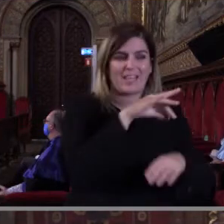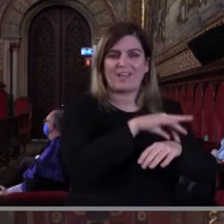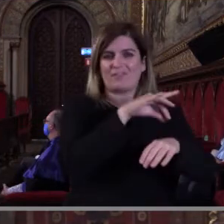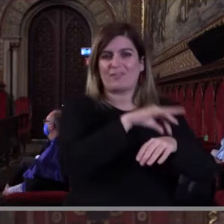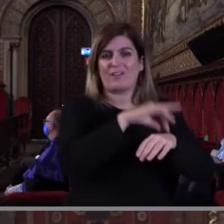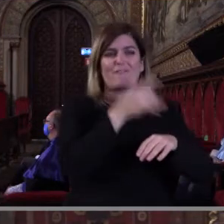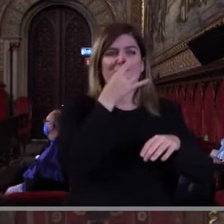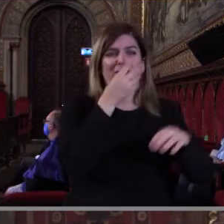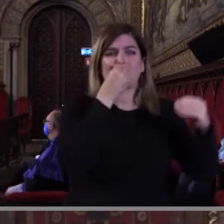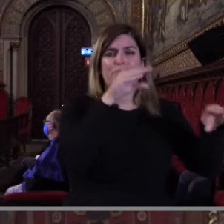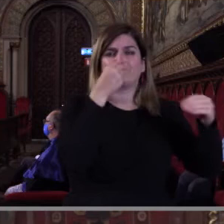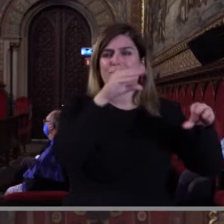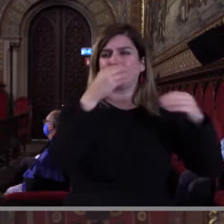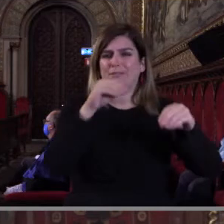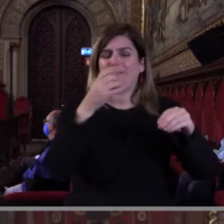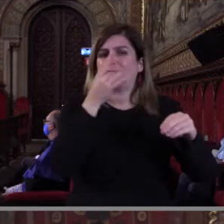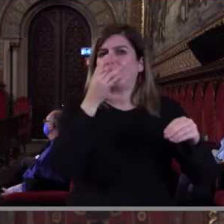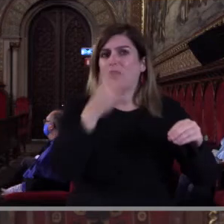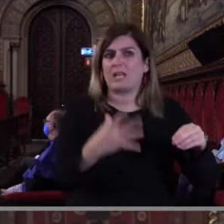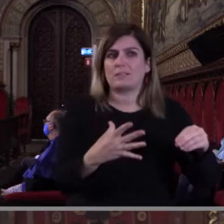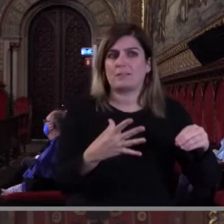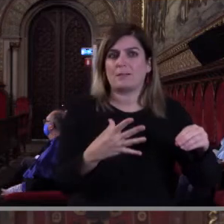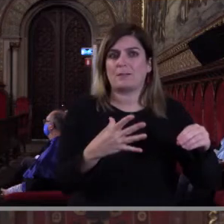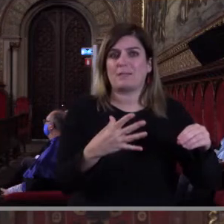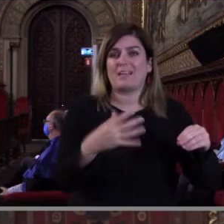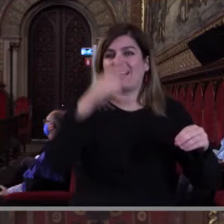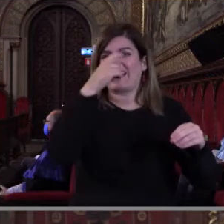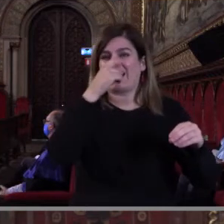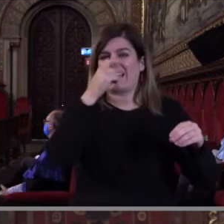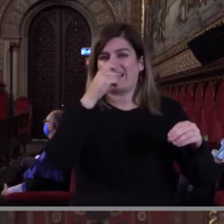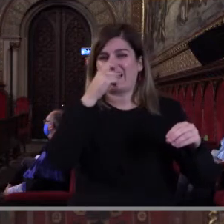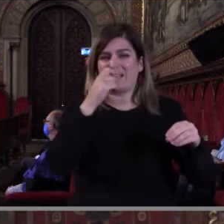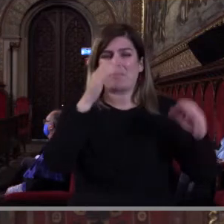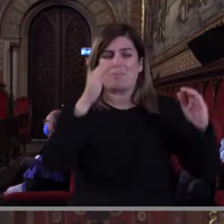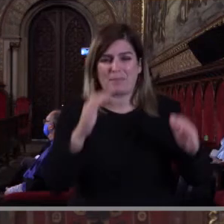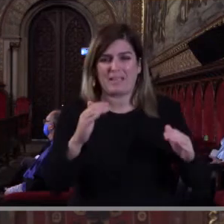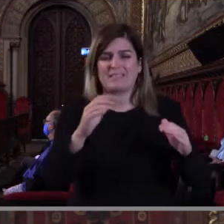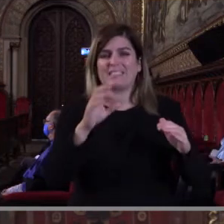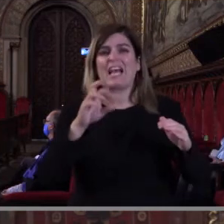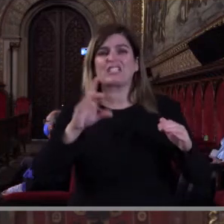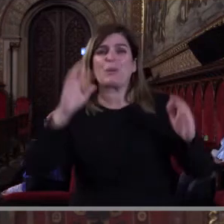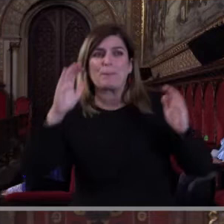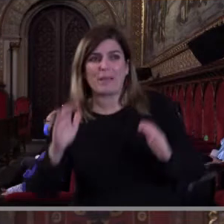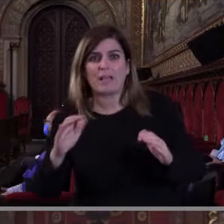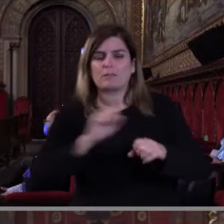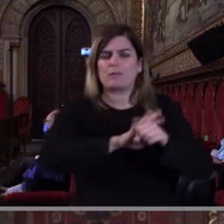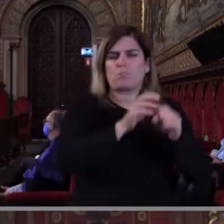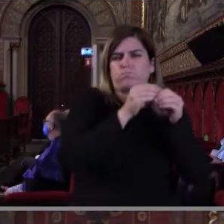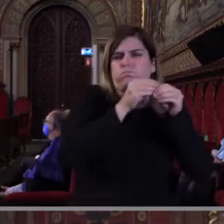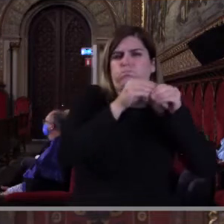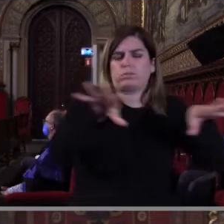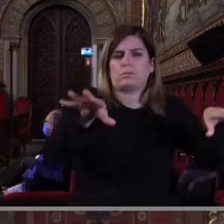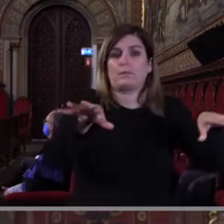més fàcilment contagiosa del que pensàvem, més que la grip i més que la SARS. Tampoc sabíem que hi havia molts